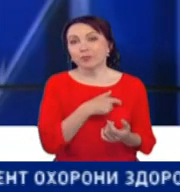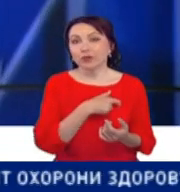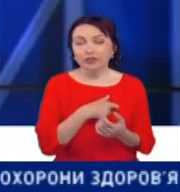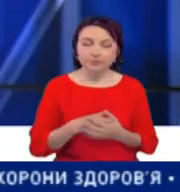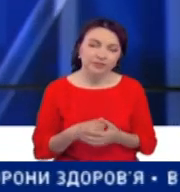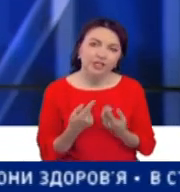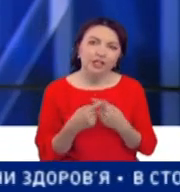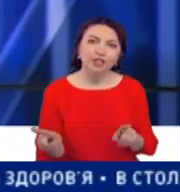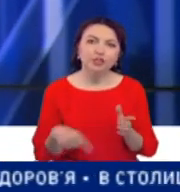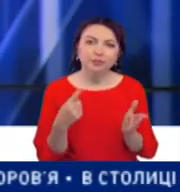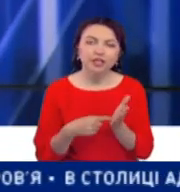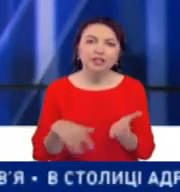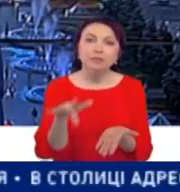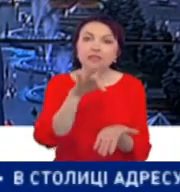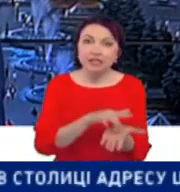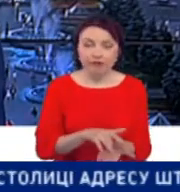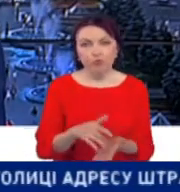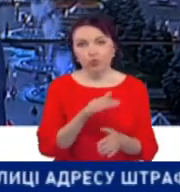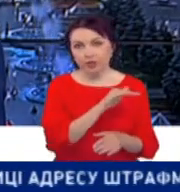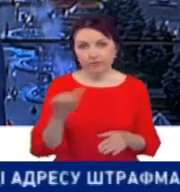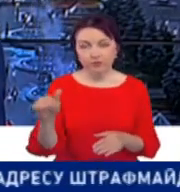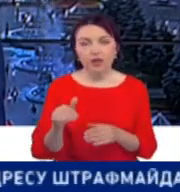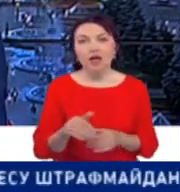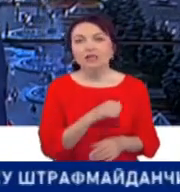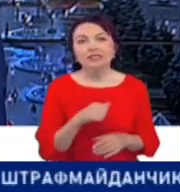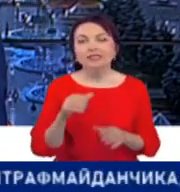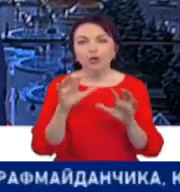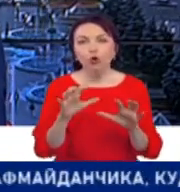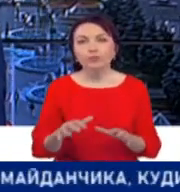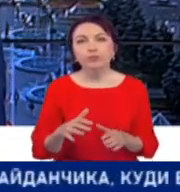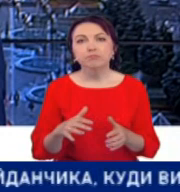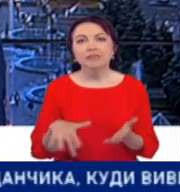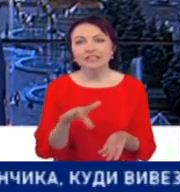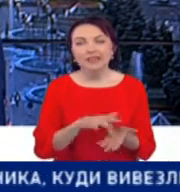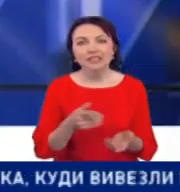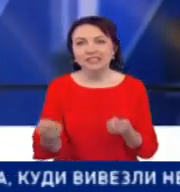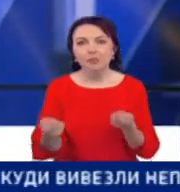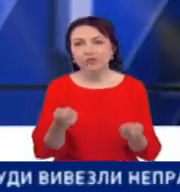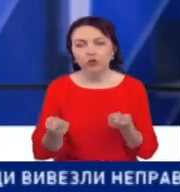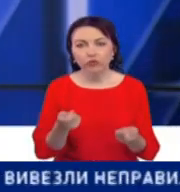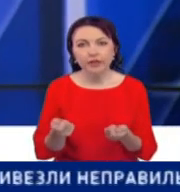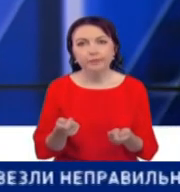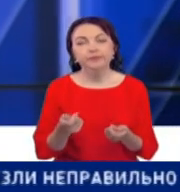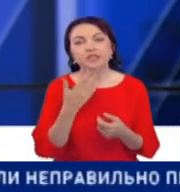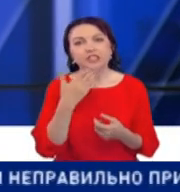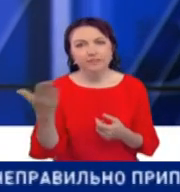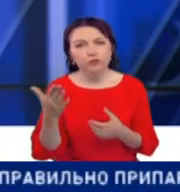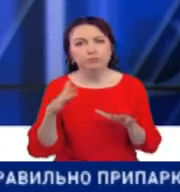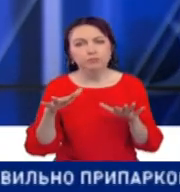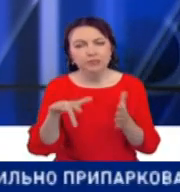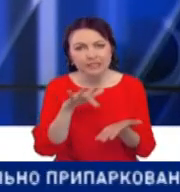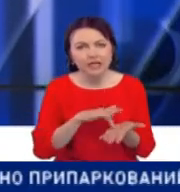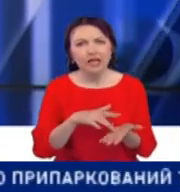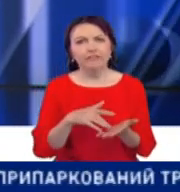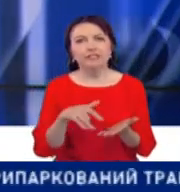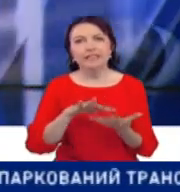Зовсім інше питання на місцевому рівні. Закон про місцеве самоврядування передбачає щорічне звітування місцевих депутатів, сільських голів